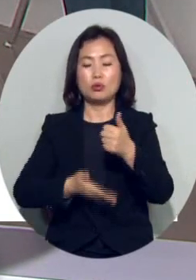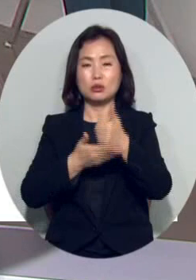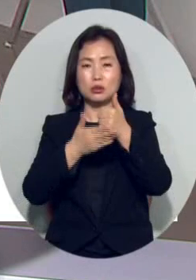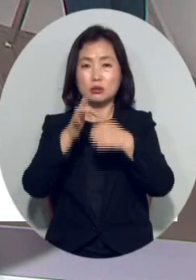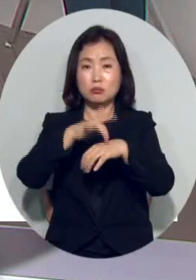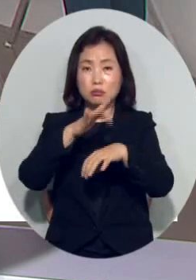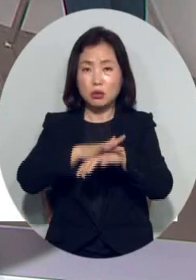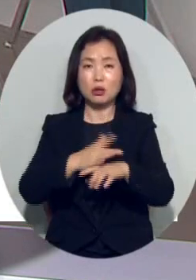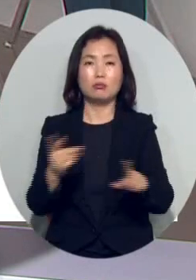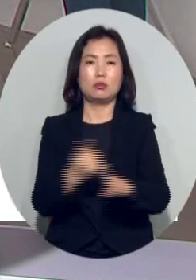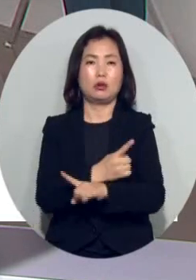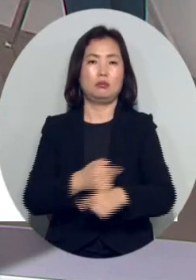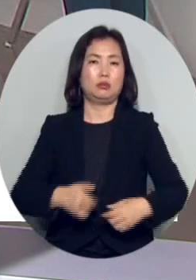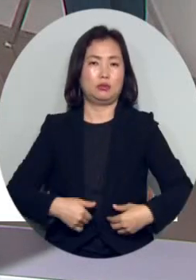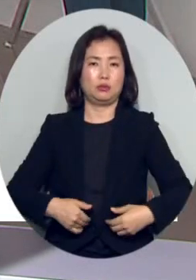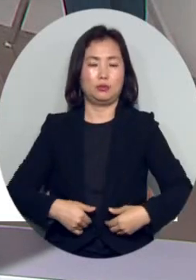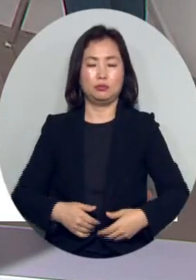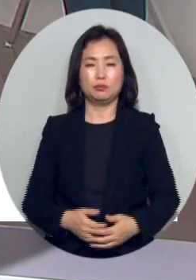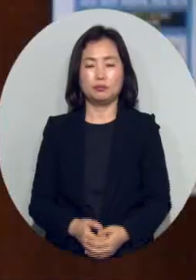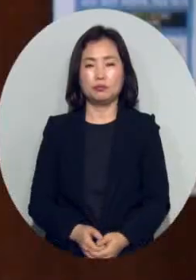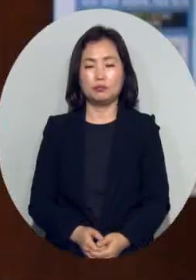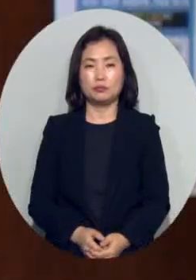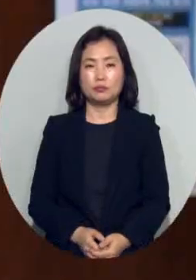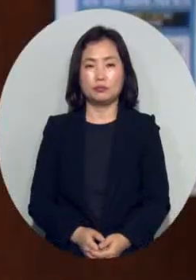겠습니다 김철우 기자입니다